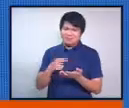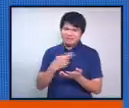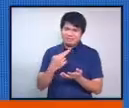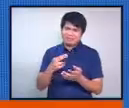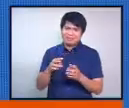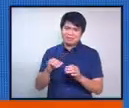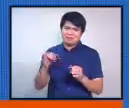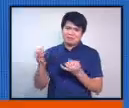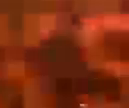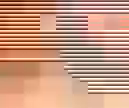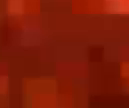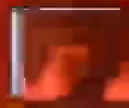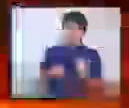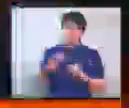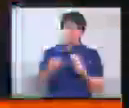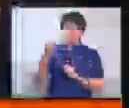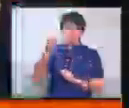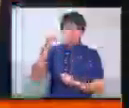Justine Punsalang.